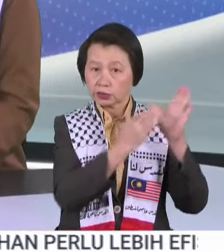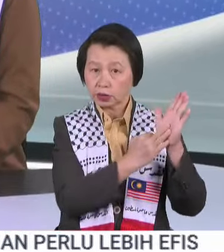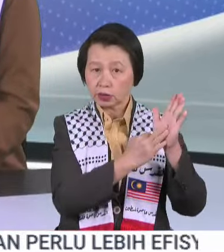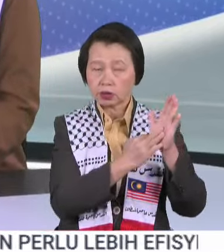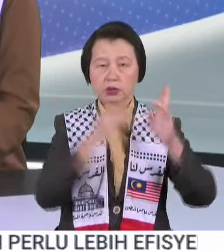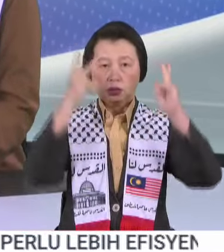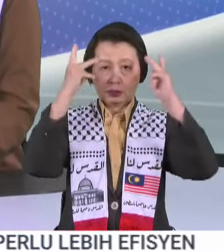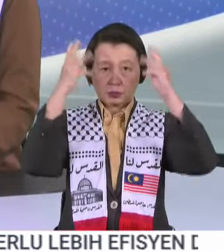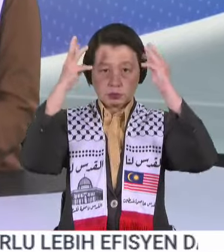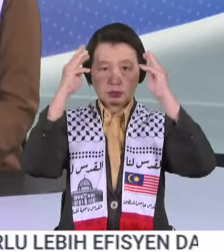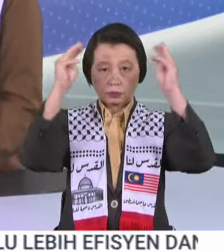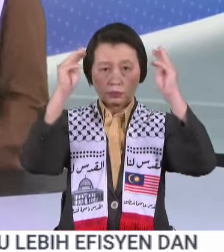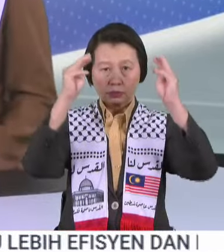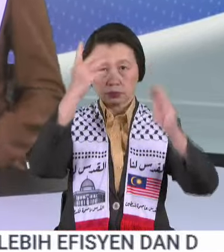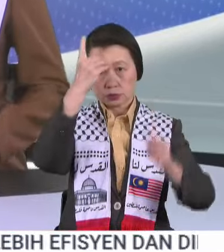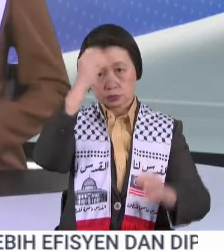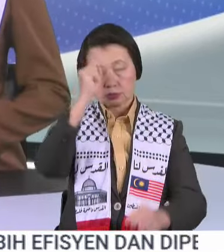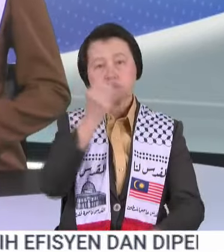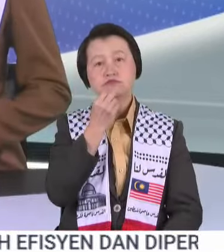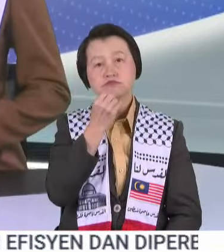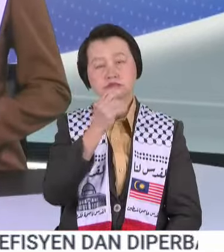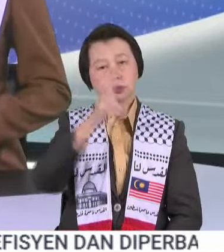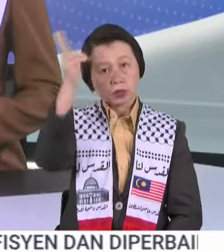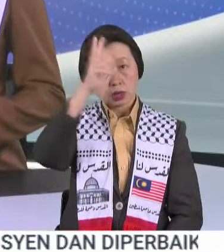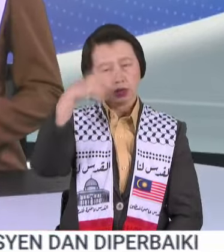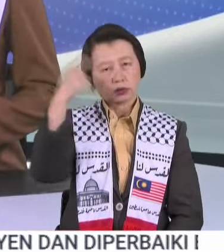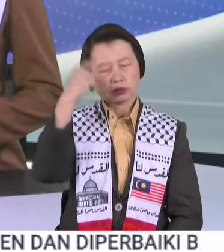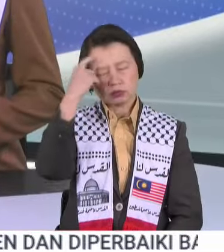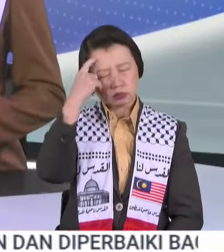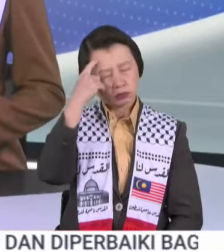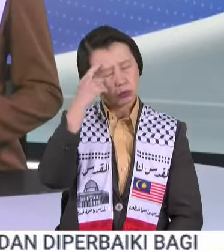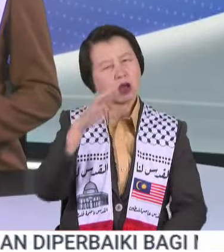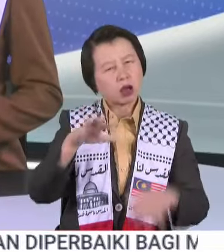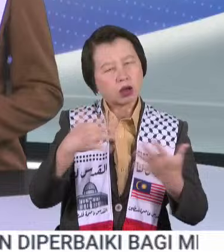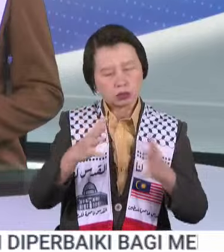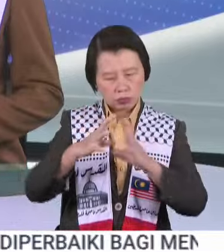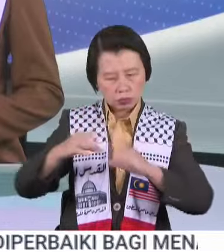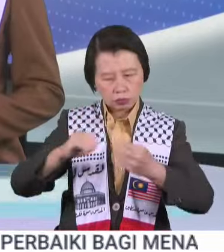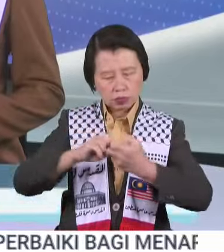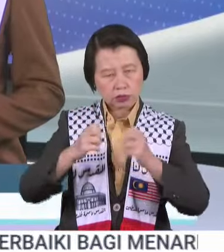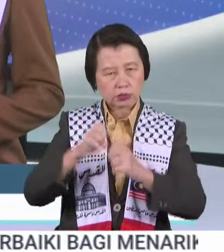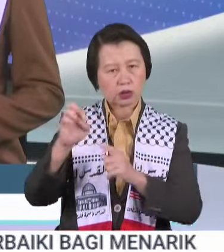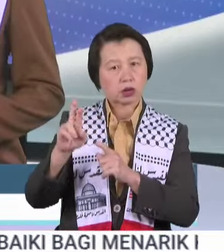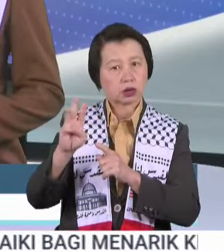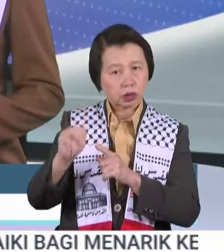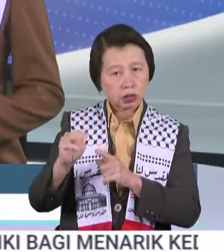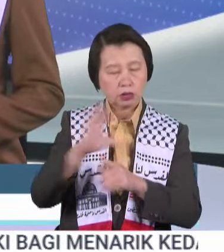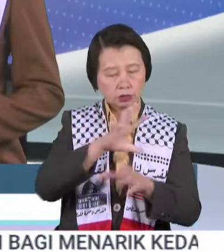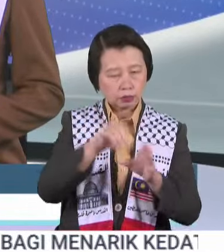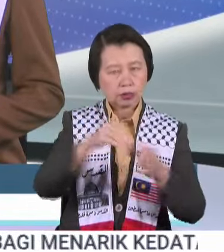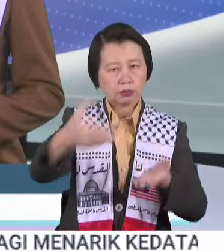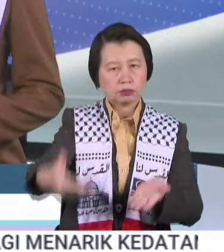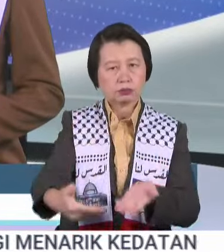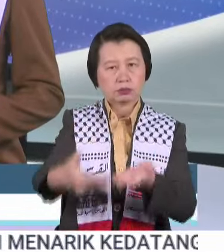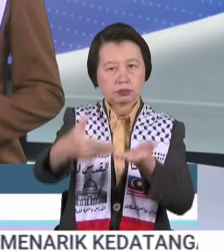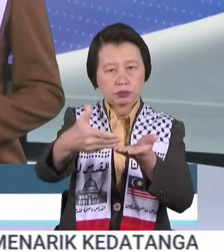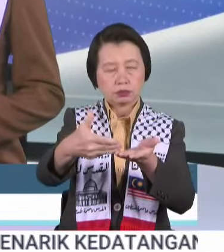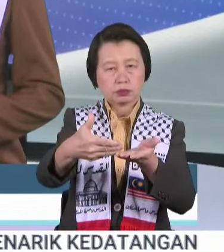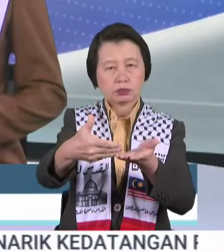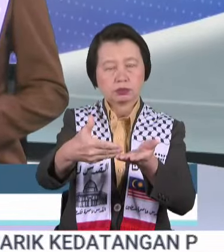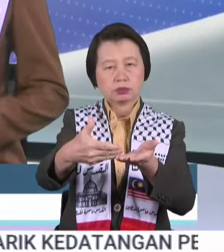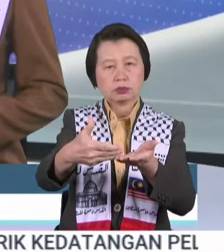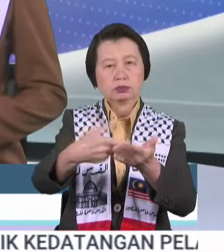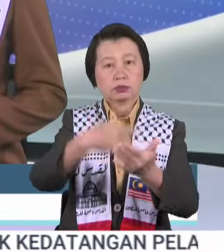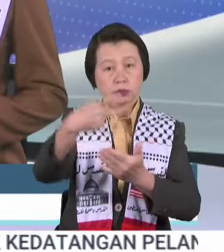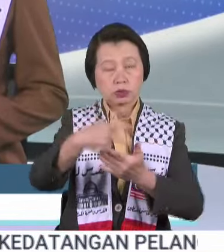Menteri Datuk Seri Anwar Ibrahim berkata kerajaan sentiasa mencari jalan untuk mengatasi perkara itu, termasuk memperkenalkan kerangka Malaysia